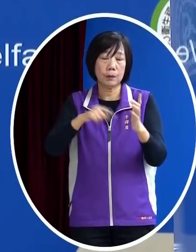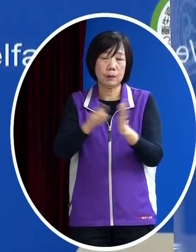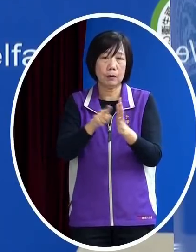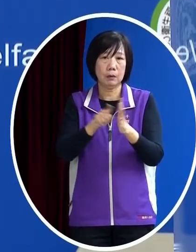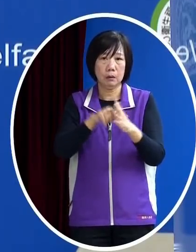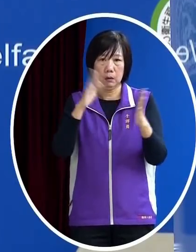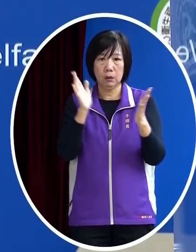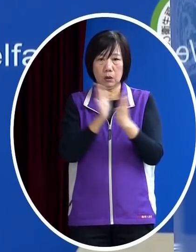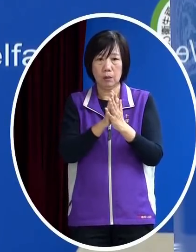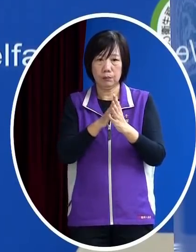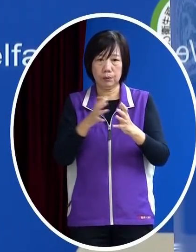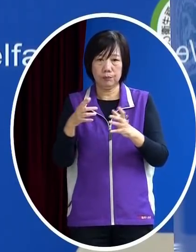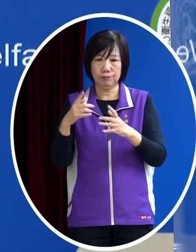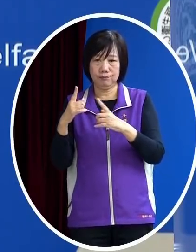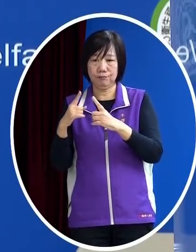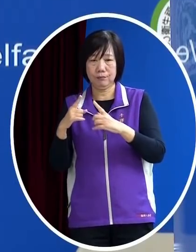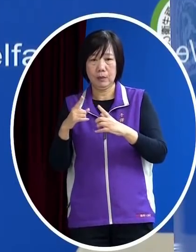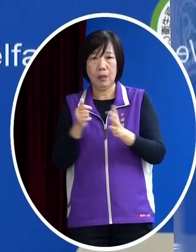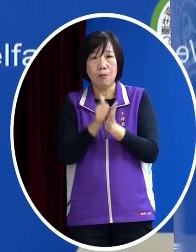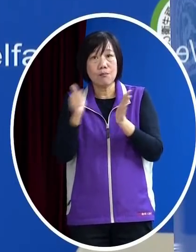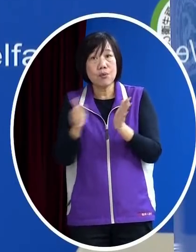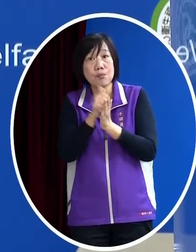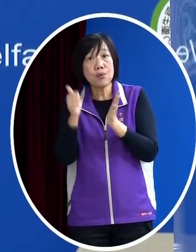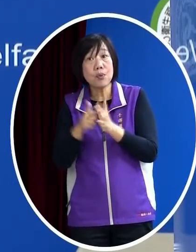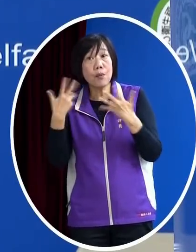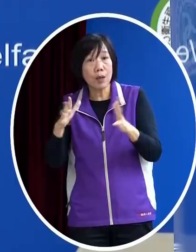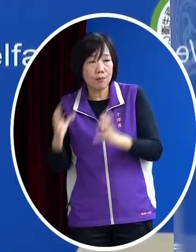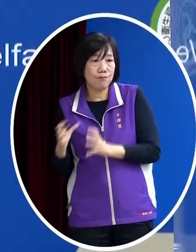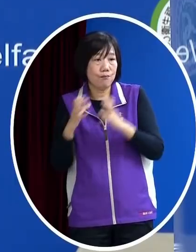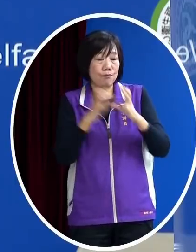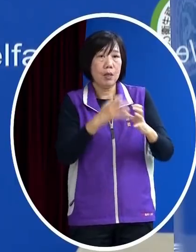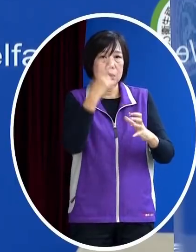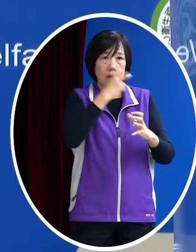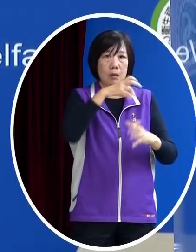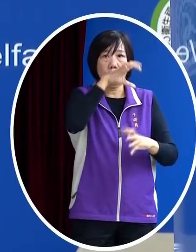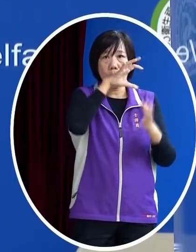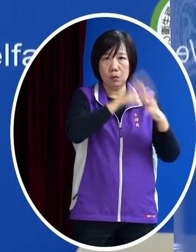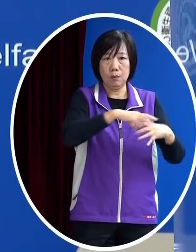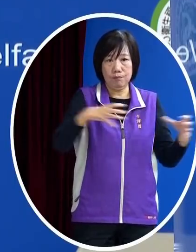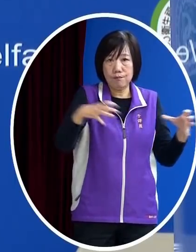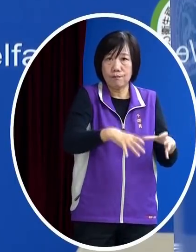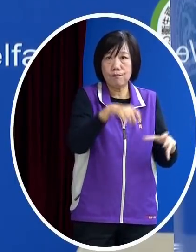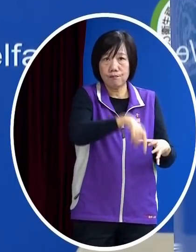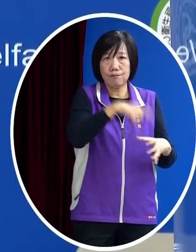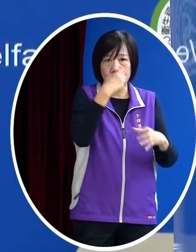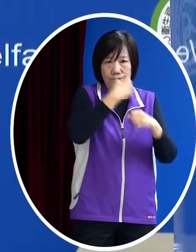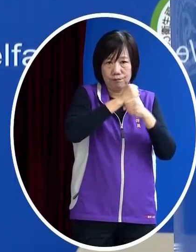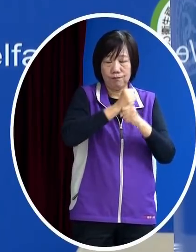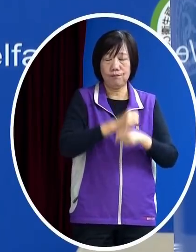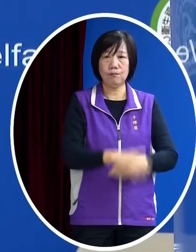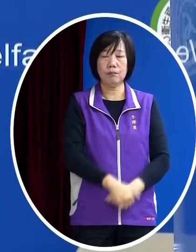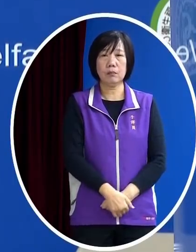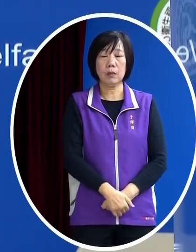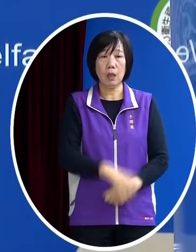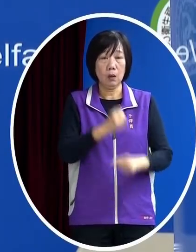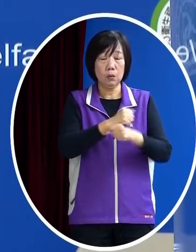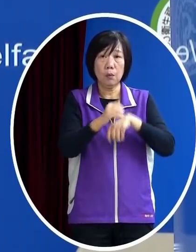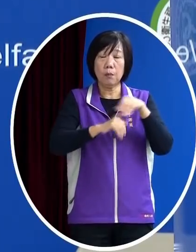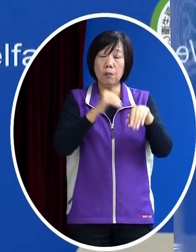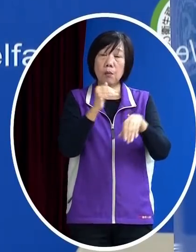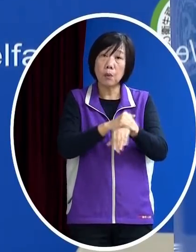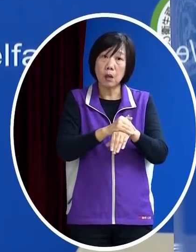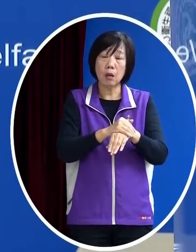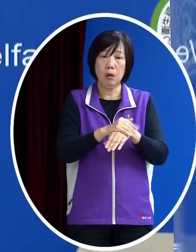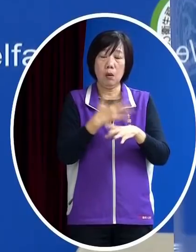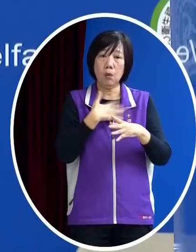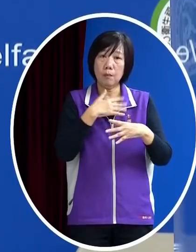都要进到集中检疫所检疫。那在检疫期满，也必须要做完我们的那